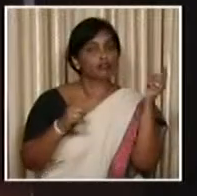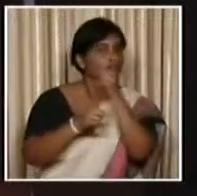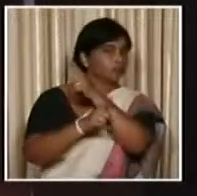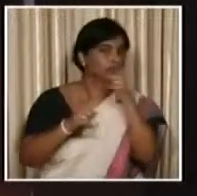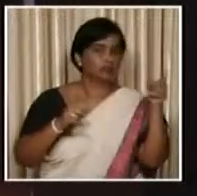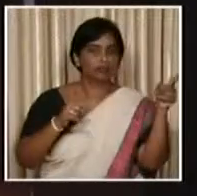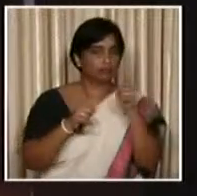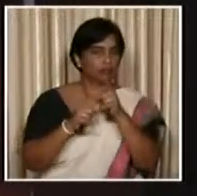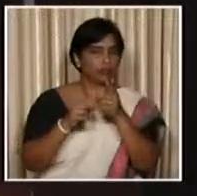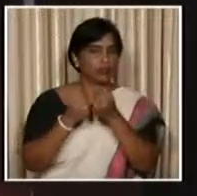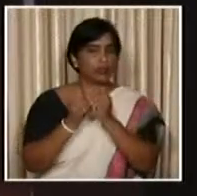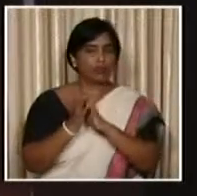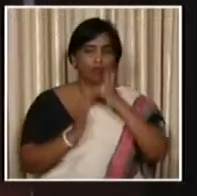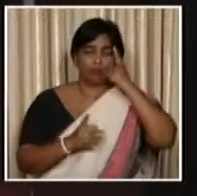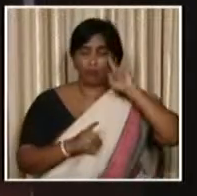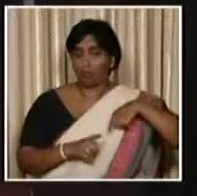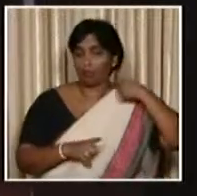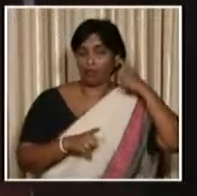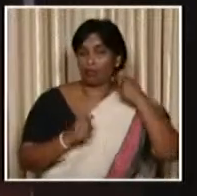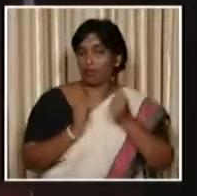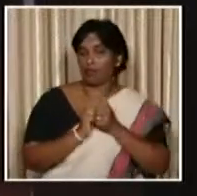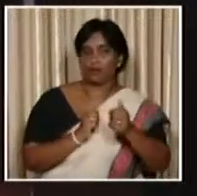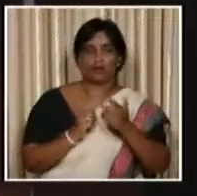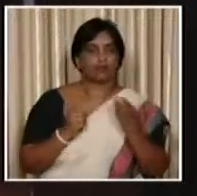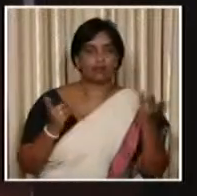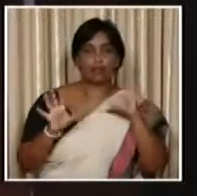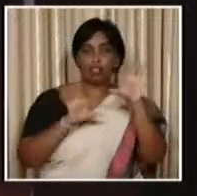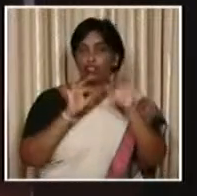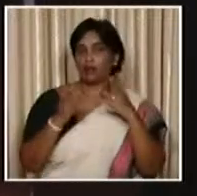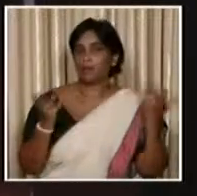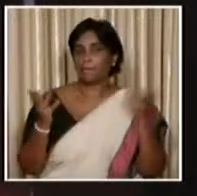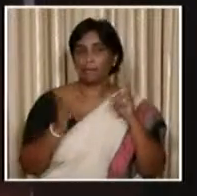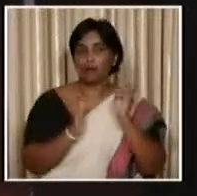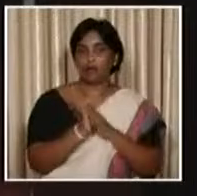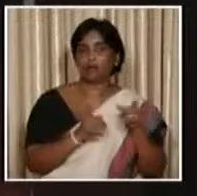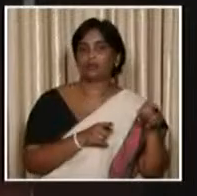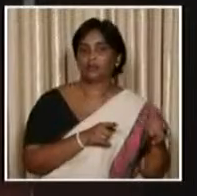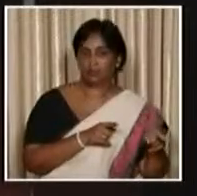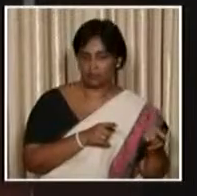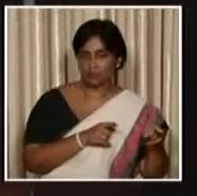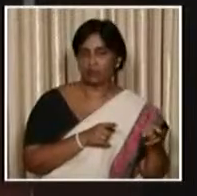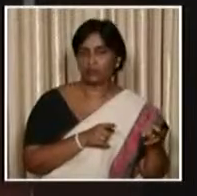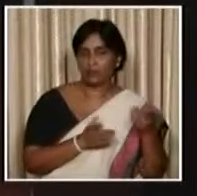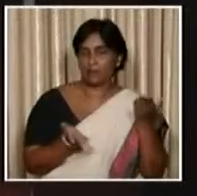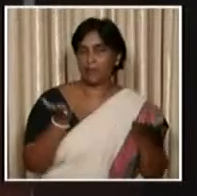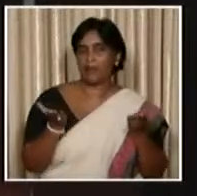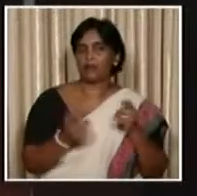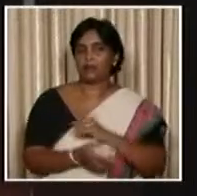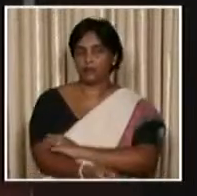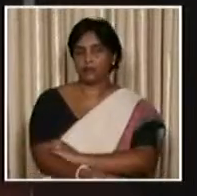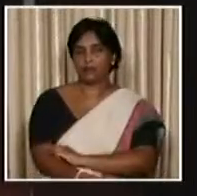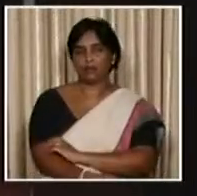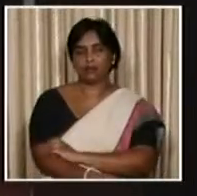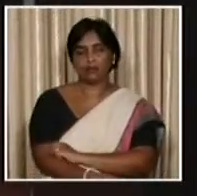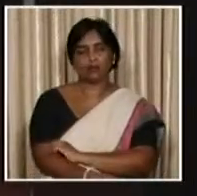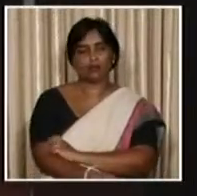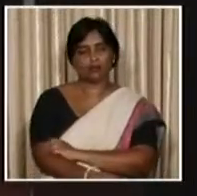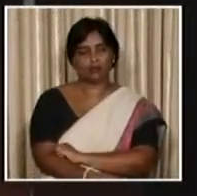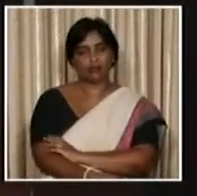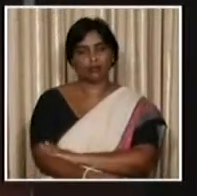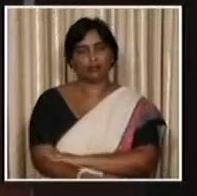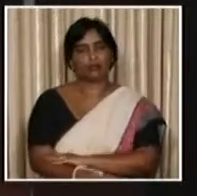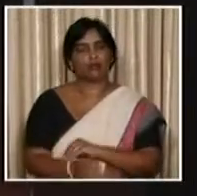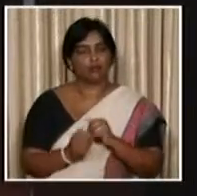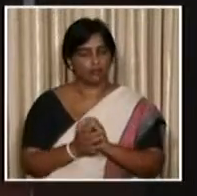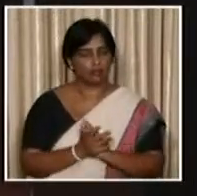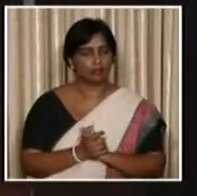ජනාධිපතිවරයාට තමන්ට ඕන ඕන විදියට හිතුමතයට පත්වීම කරන්නට නේද. ඉට් ඊස් අ චෙක් ඇන් බැලන්ස්. ඒකට කියනවා සංවරණ සහ